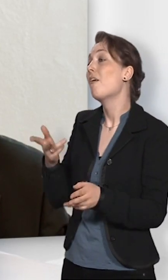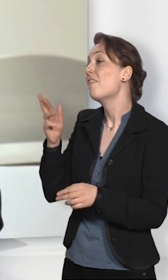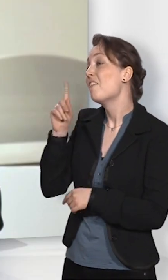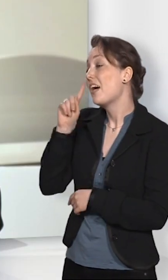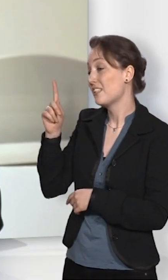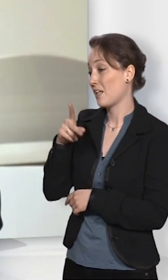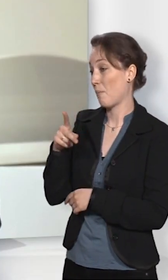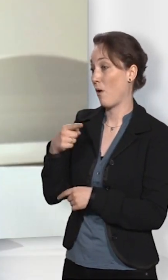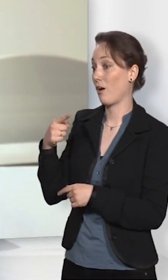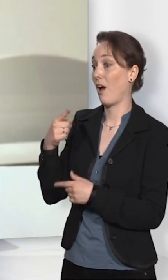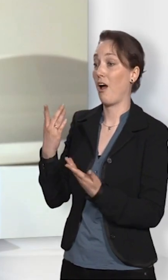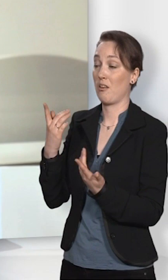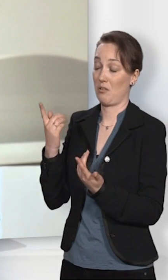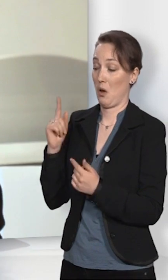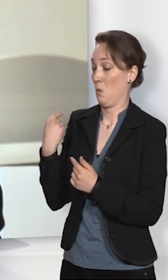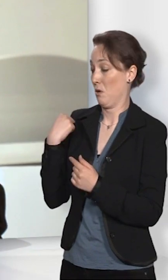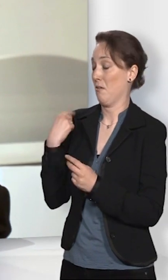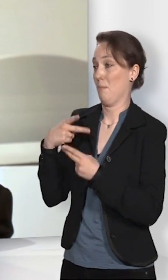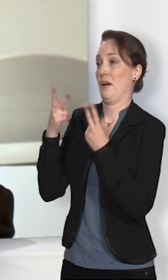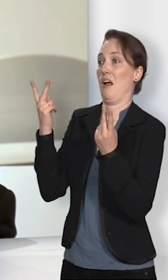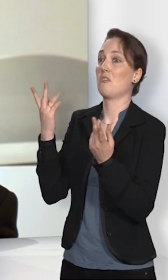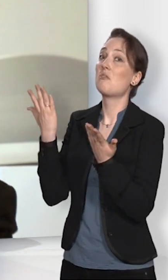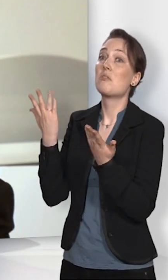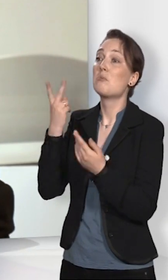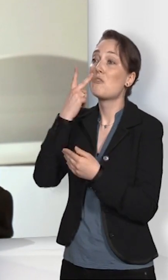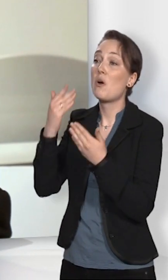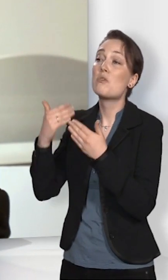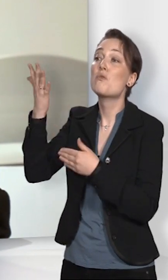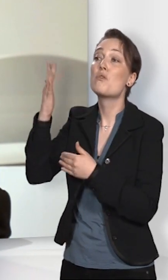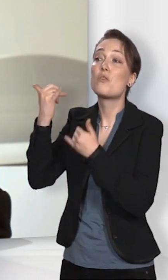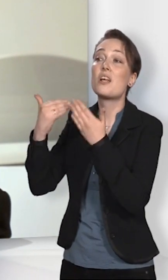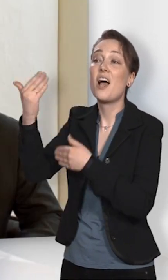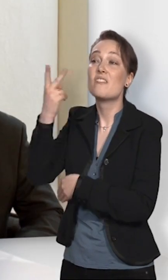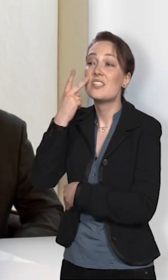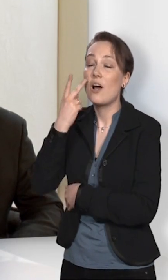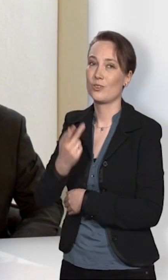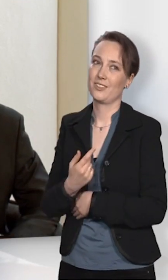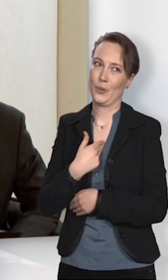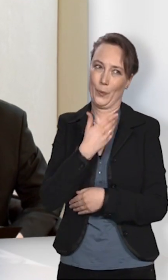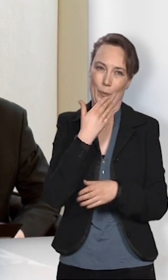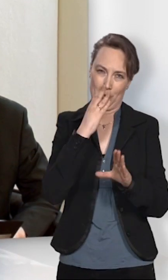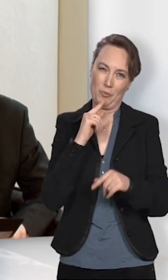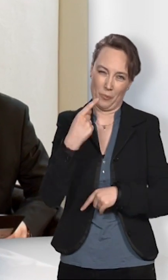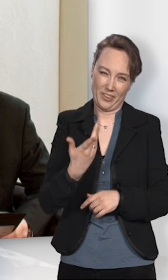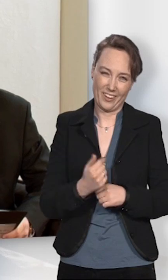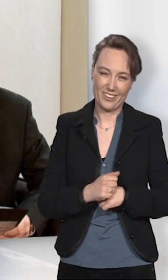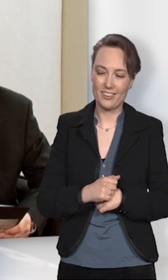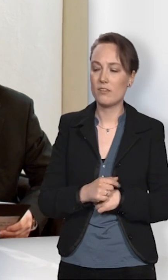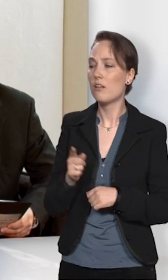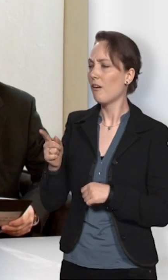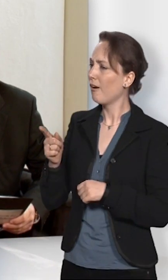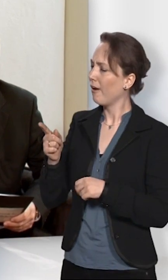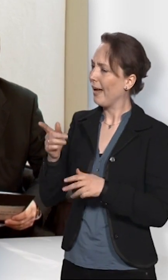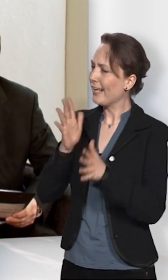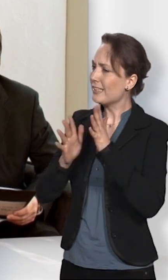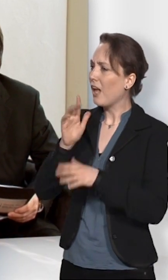bekannt geworden. Mal gucken, was in 500 Jahren ist. Das kriegen wir ja nicht mehr mit. Sie haben mir erzählt, dass Sie eigentlich Theologie studiert haben und Pfarrer werden